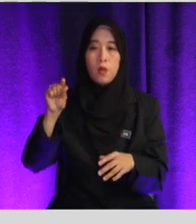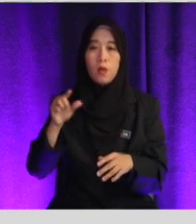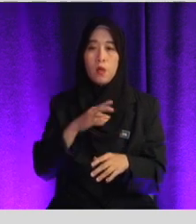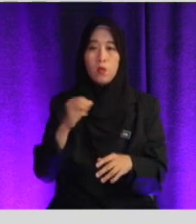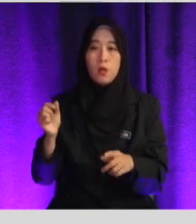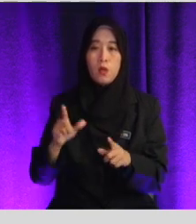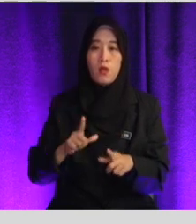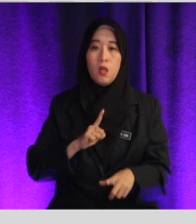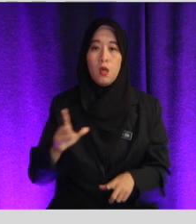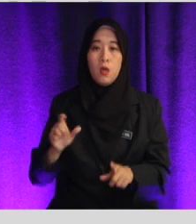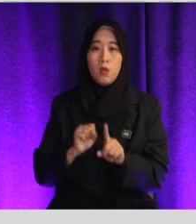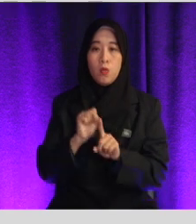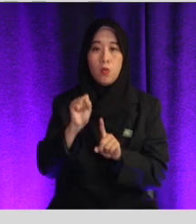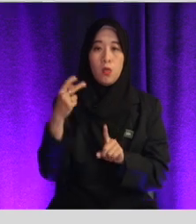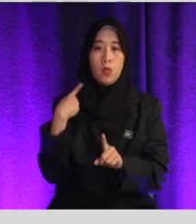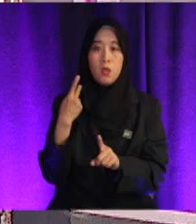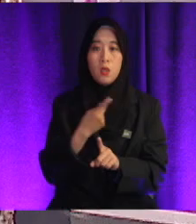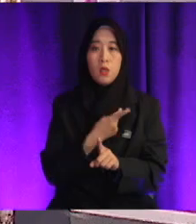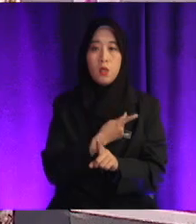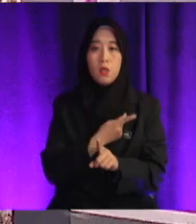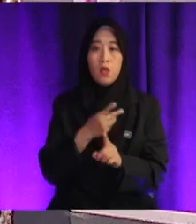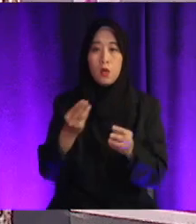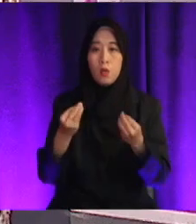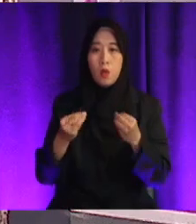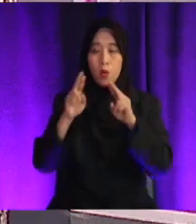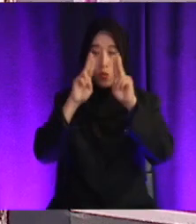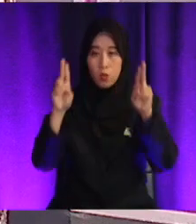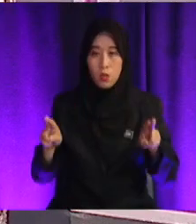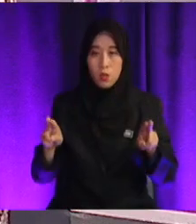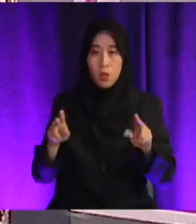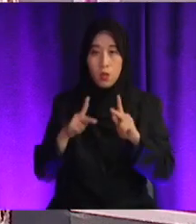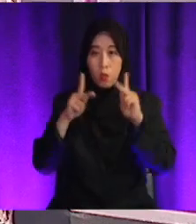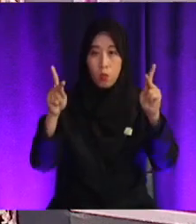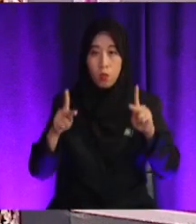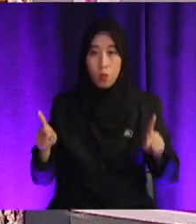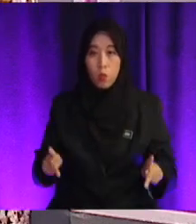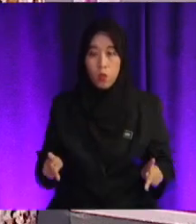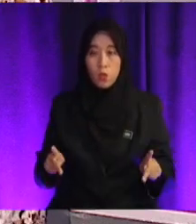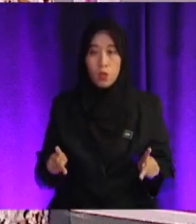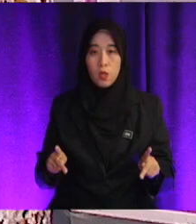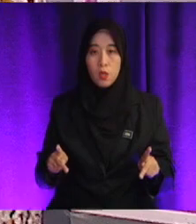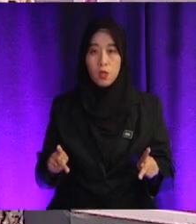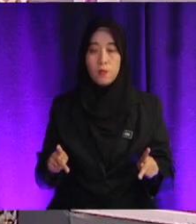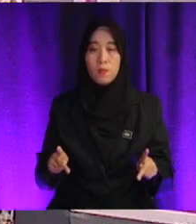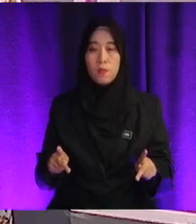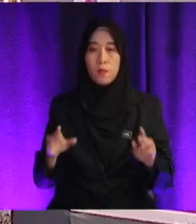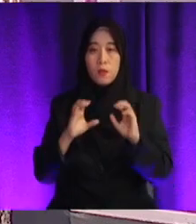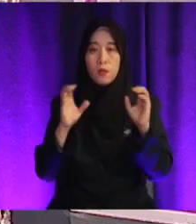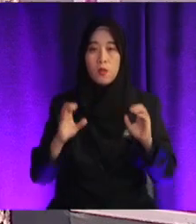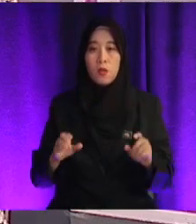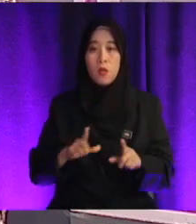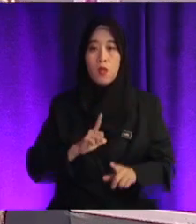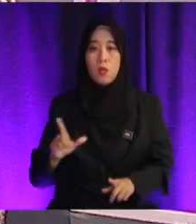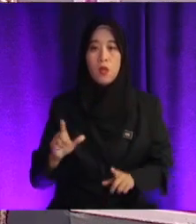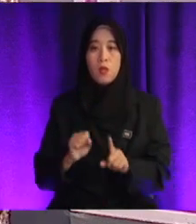uji. Okey. Oh, okey. Okey, seterusnya prosedur saya terangkan tentang prosedur pengujian laras suhu. Okey, untuk